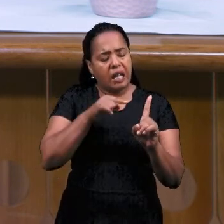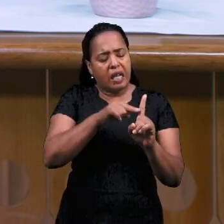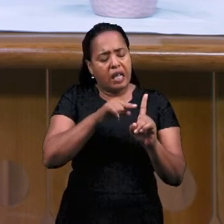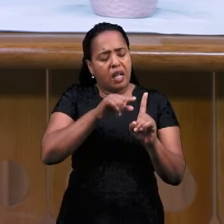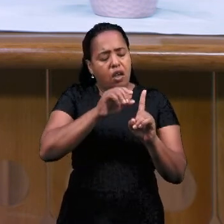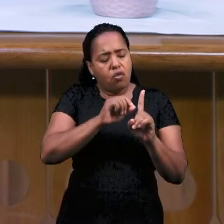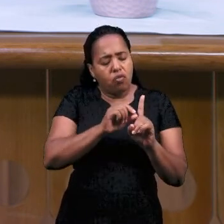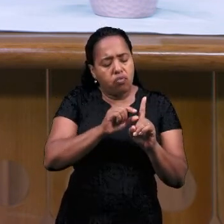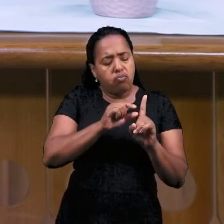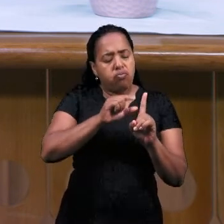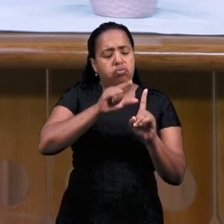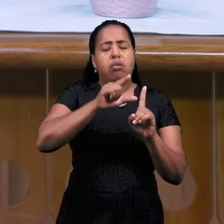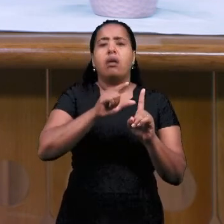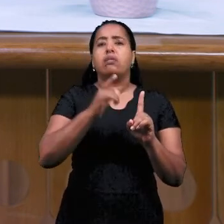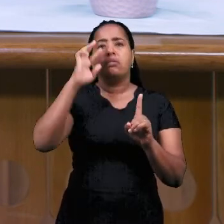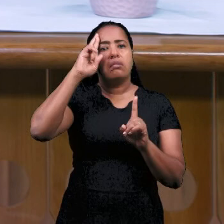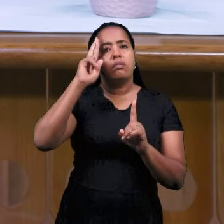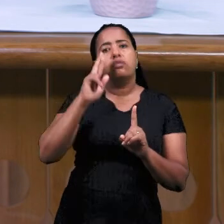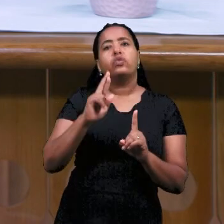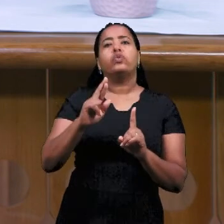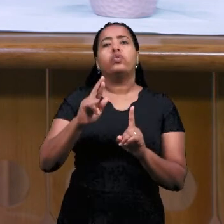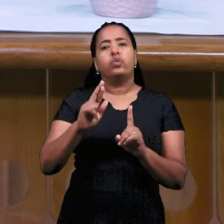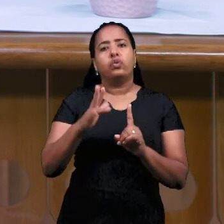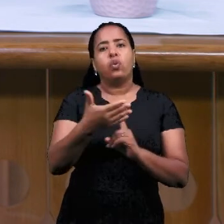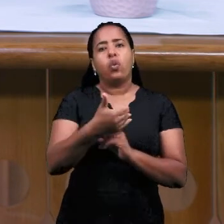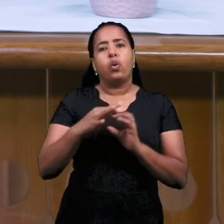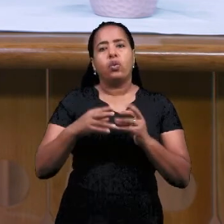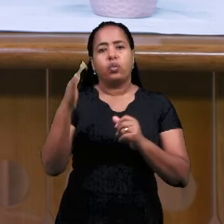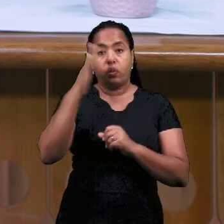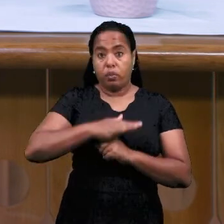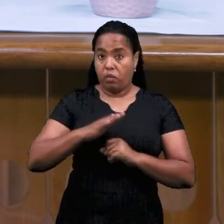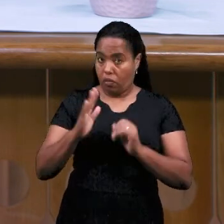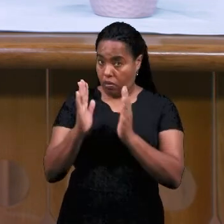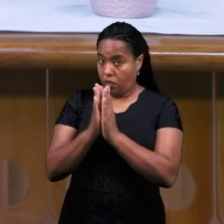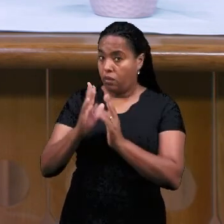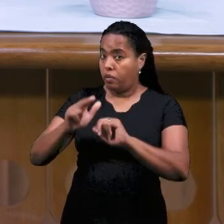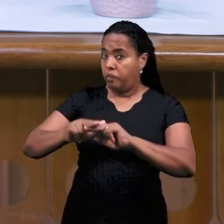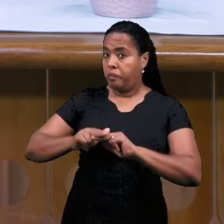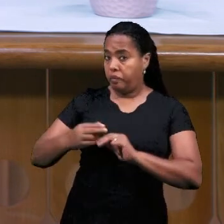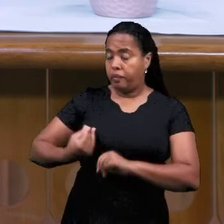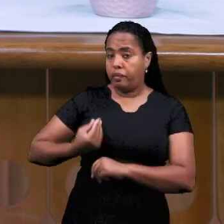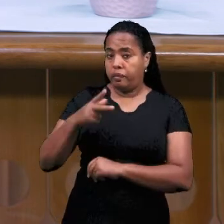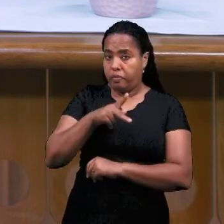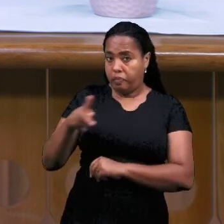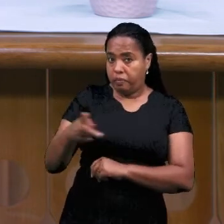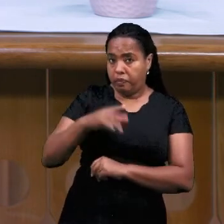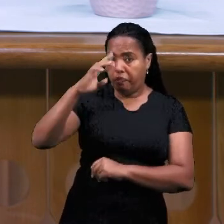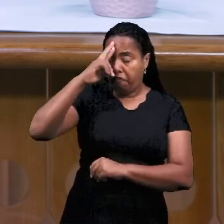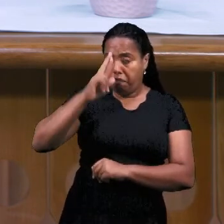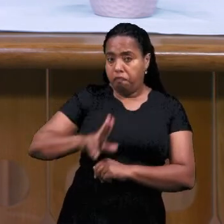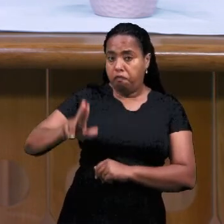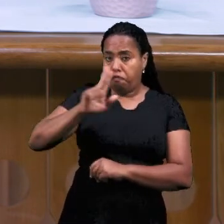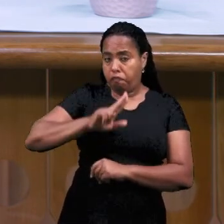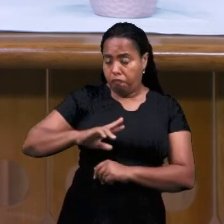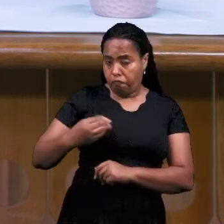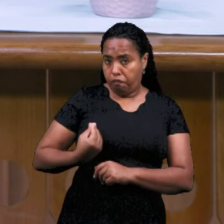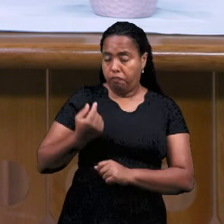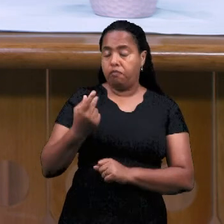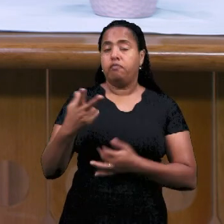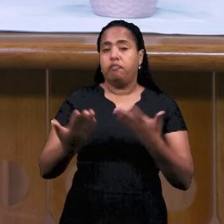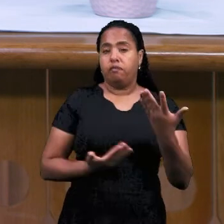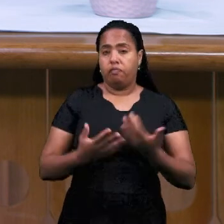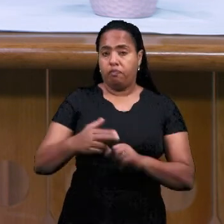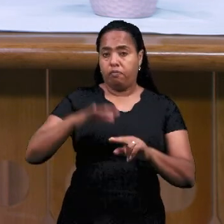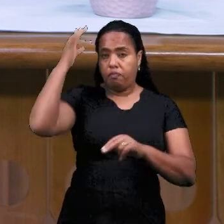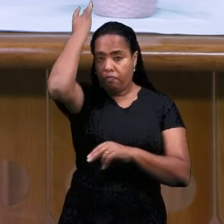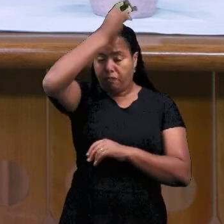dans le ventre des servantes, en les protégeant de tout mal. Nous prions aussi pour les professeurs, afin que tu les rendes capables, par ton